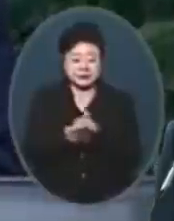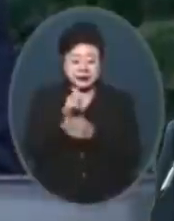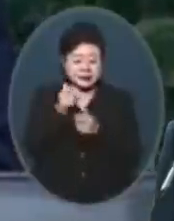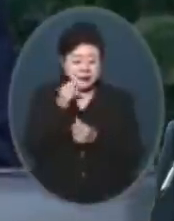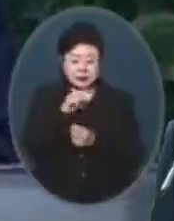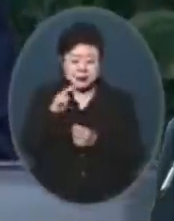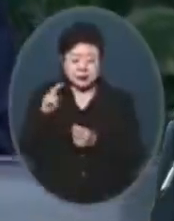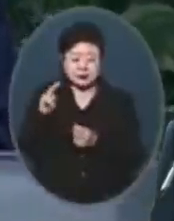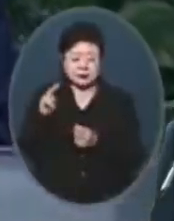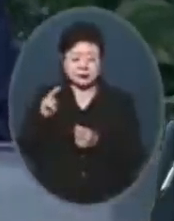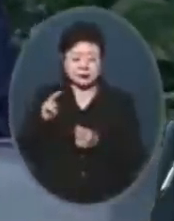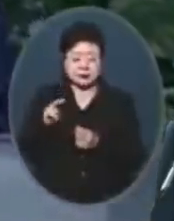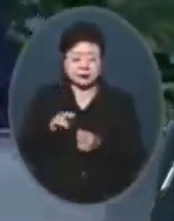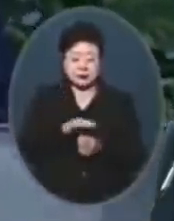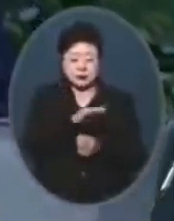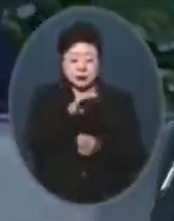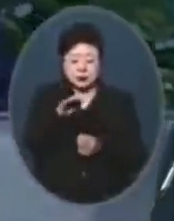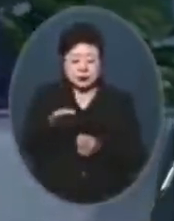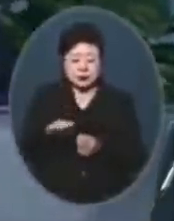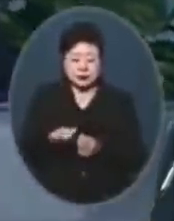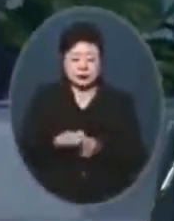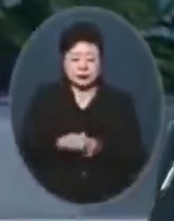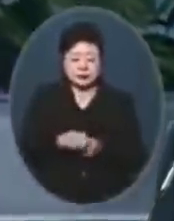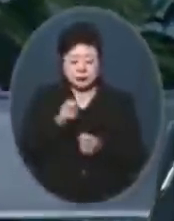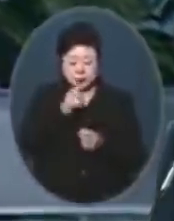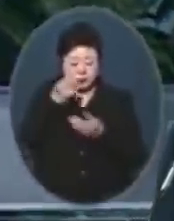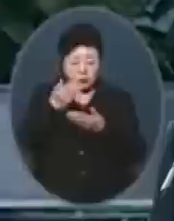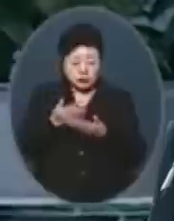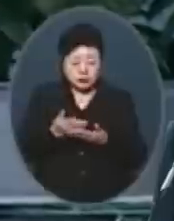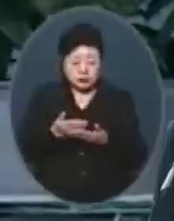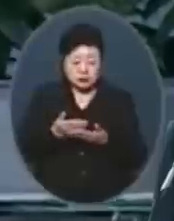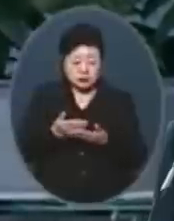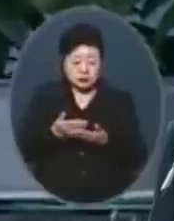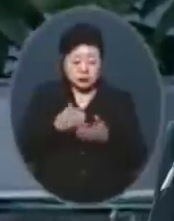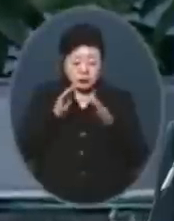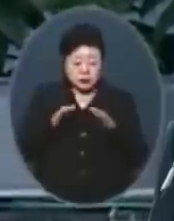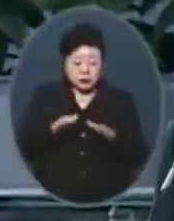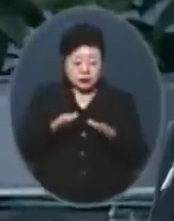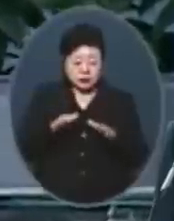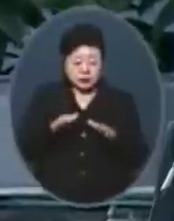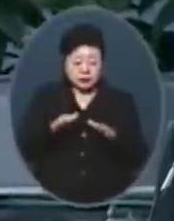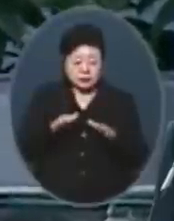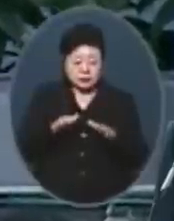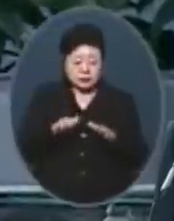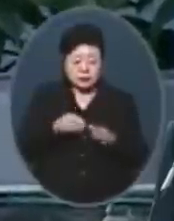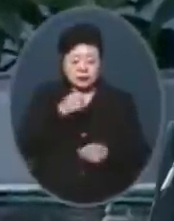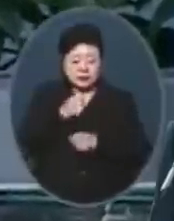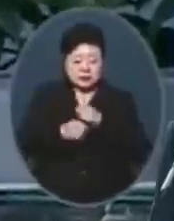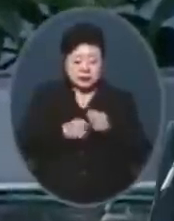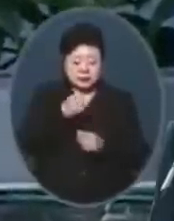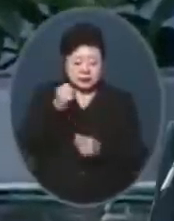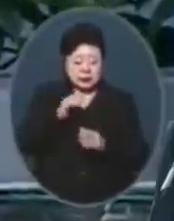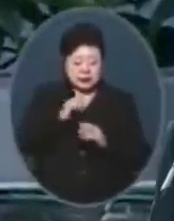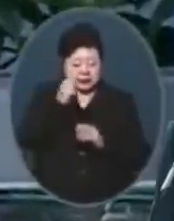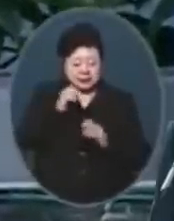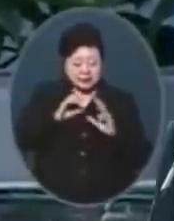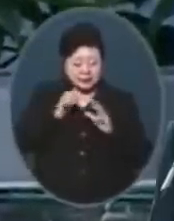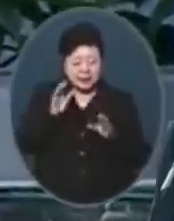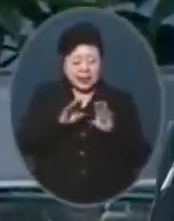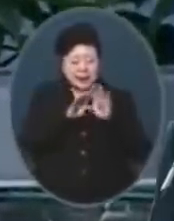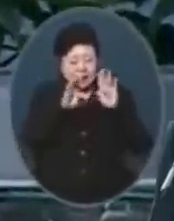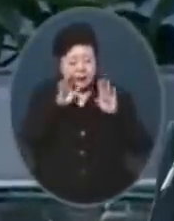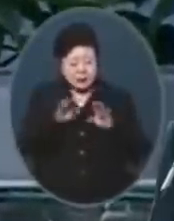하나님 우리 아버지, 우리를 돌봐주셔서 오늘도 자유로운 하늘 아래